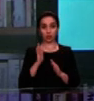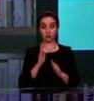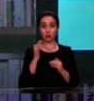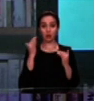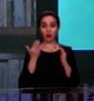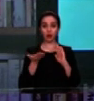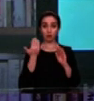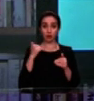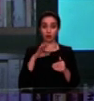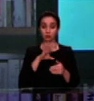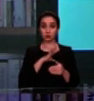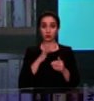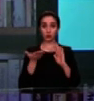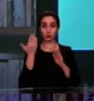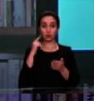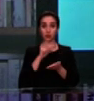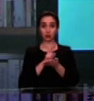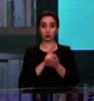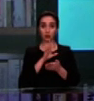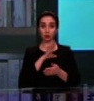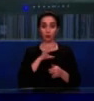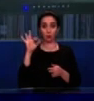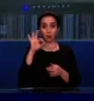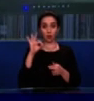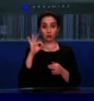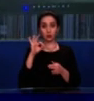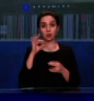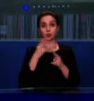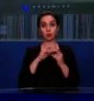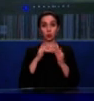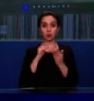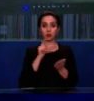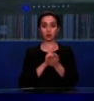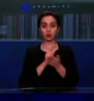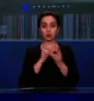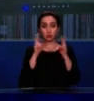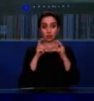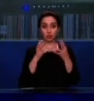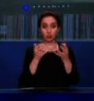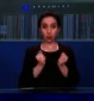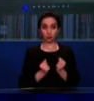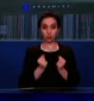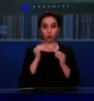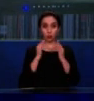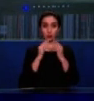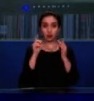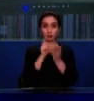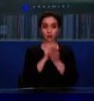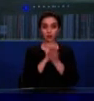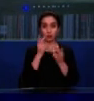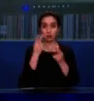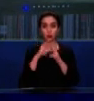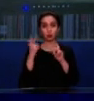Avvalo, o'tgan darslarimizda o'tilgan mavzular yuzasidan uyga vazifani tekshirib olamiz. Uyga vazifaga